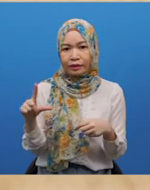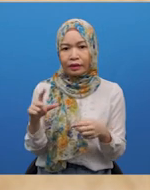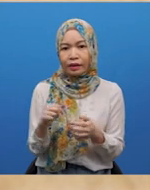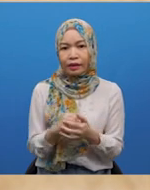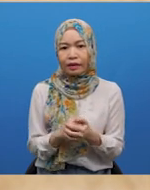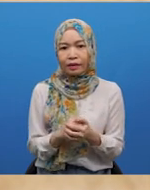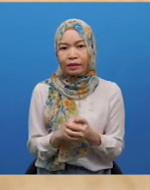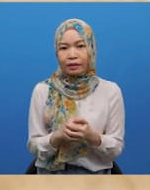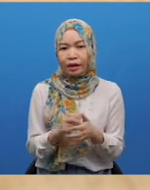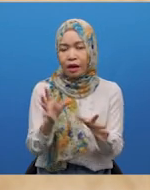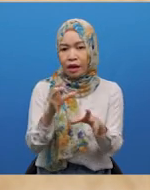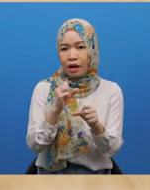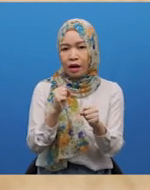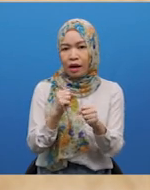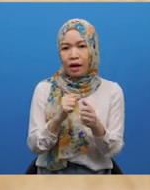mana-mana.